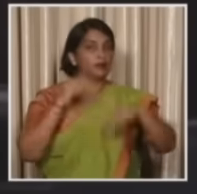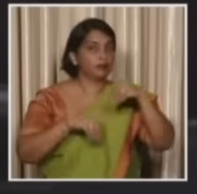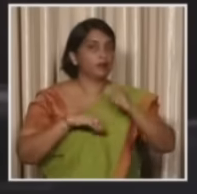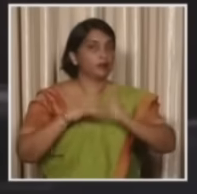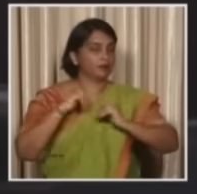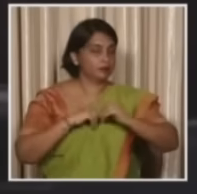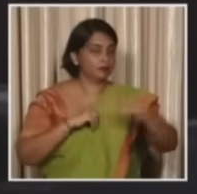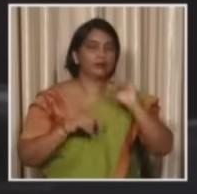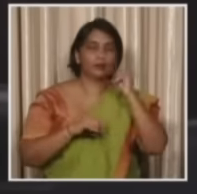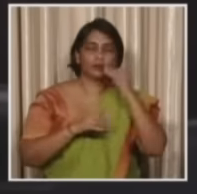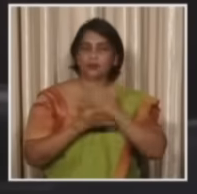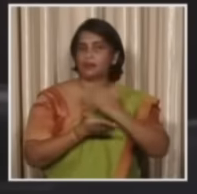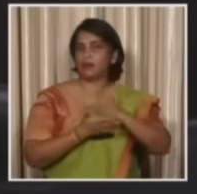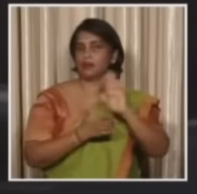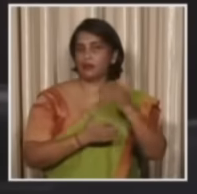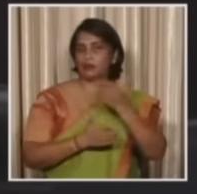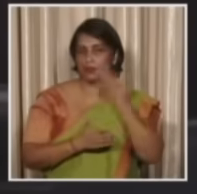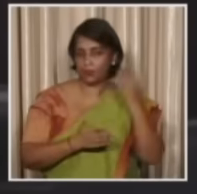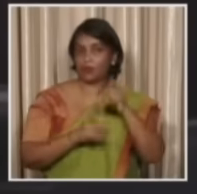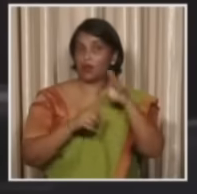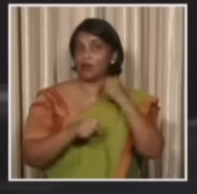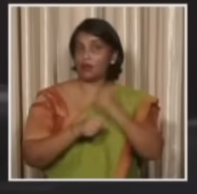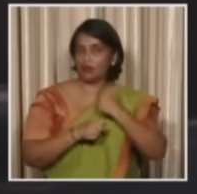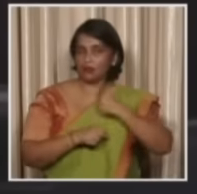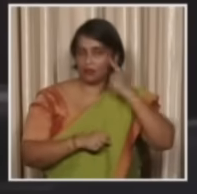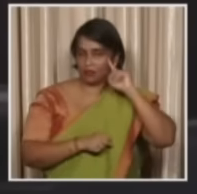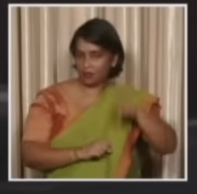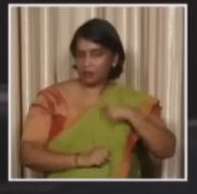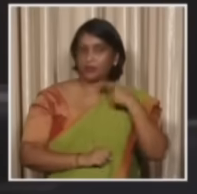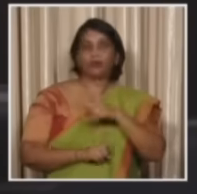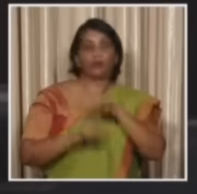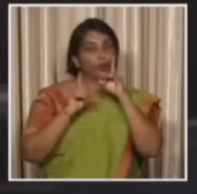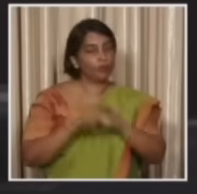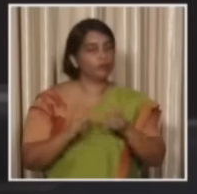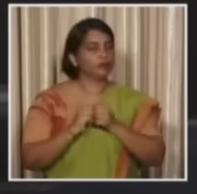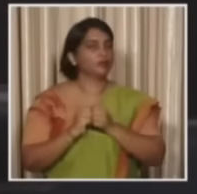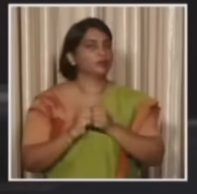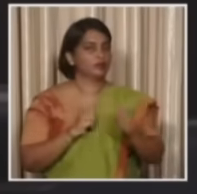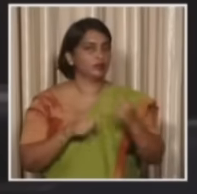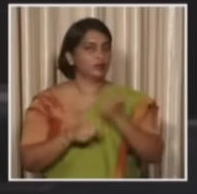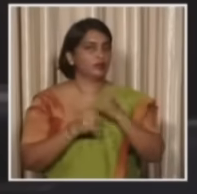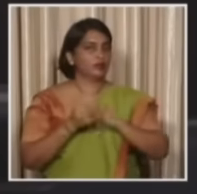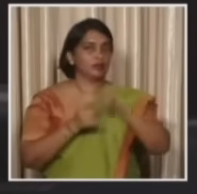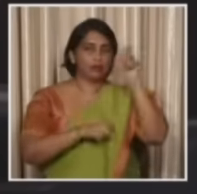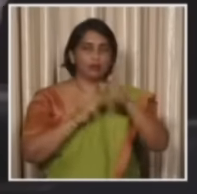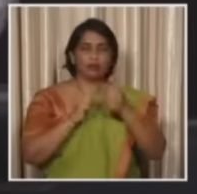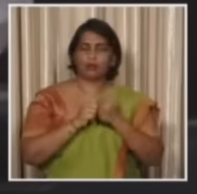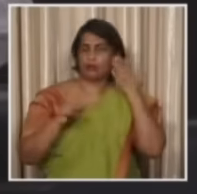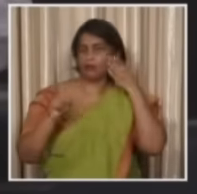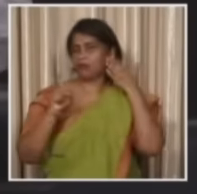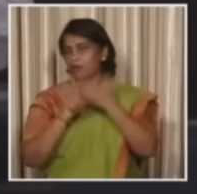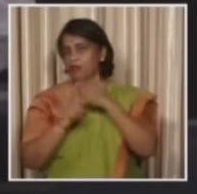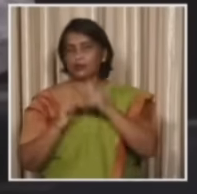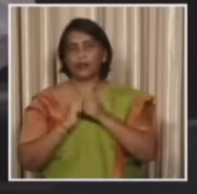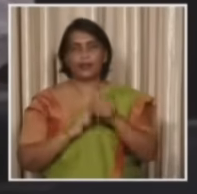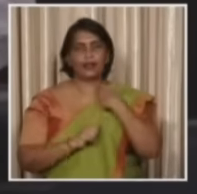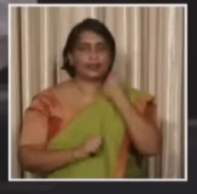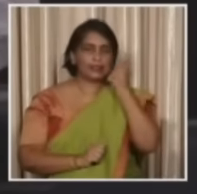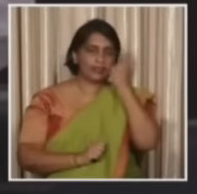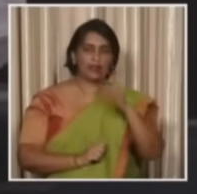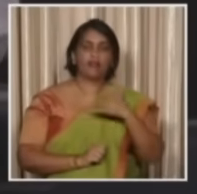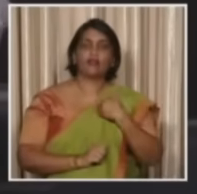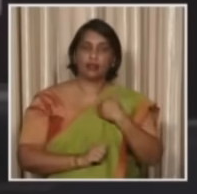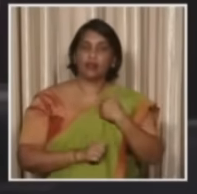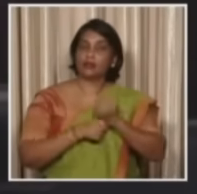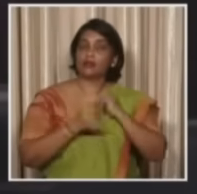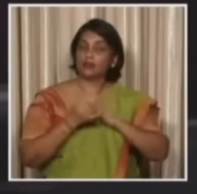ක්‍රියාවලියට යම්යම් බාධා එල්ල වෙන්න පුළුවන්. ඒතර ආණ්ඩුව හිතාමතාම එවැනි තැනකට ග්‍රාම නිලධාරීන්ව තල්ලු කරන්න කරනවාද කියන සැකයක් අපිට තියෙනවා. ඒ නිසා අපි